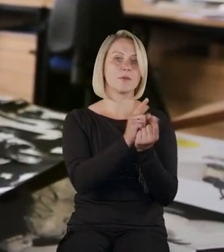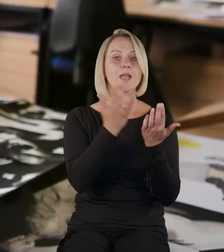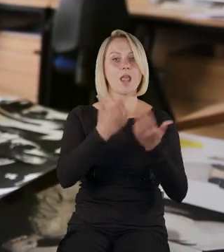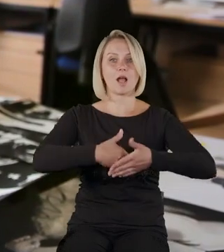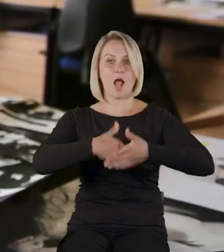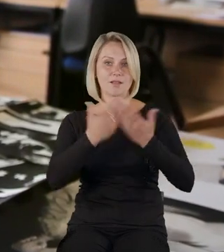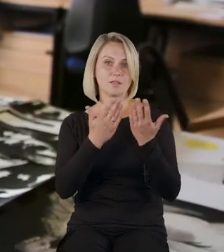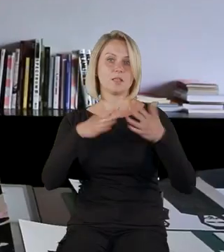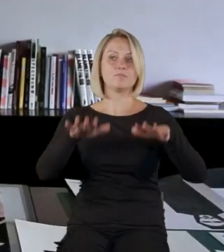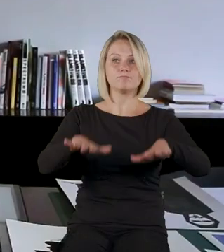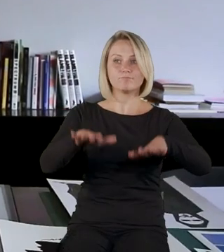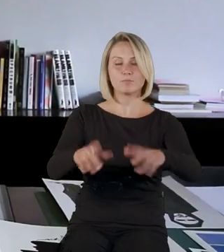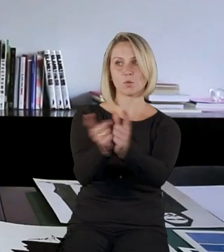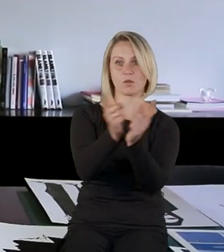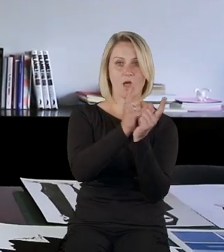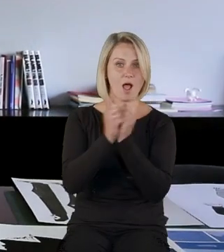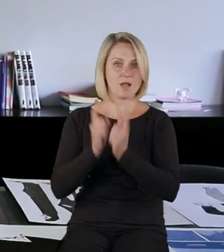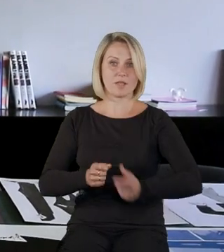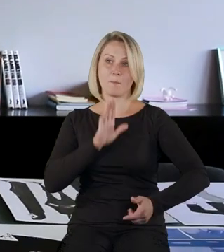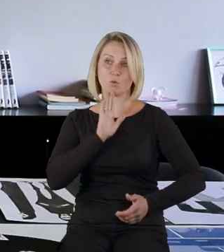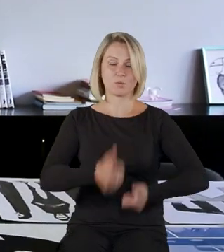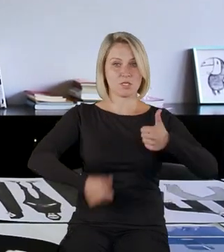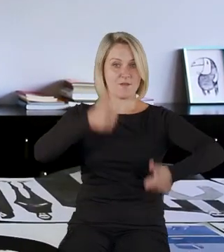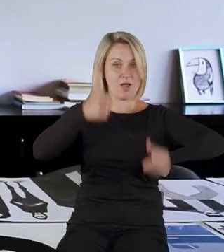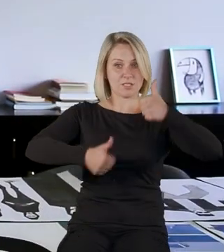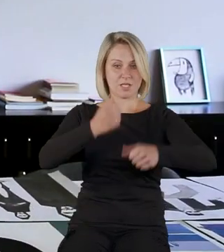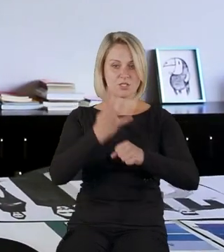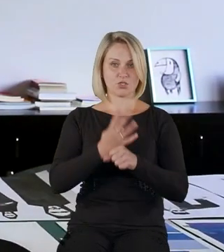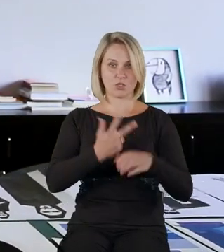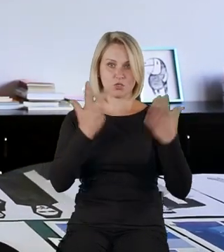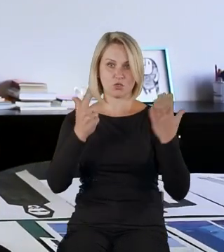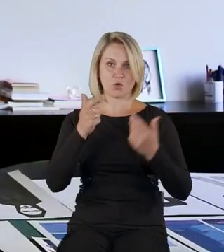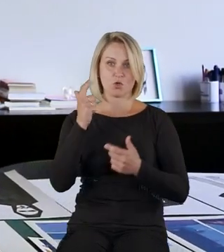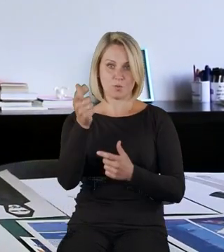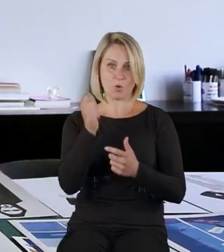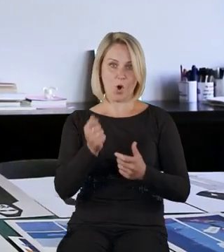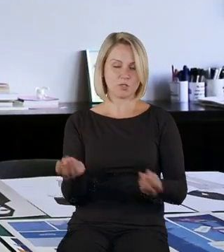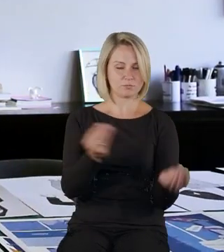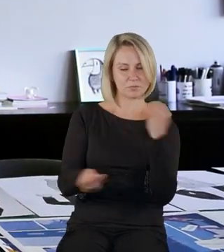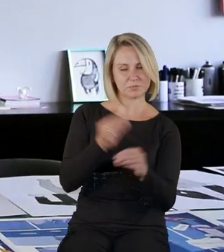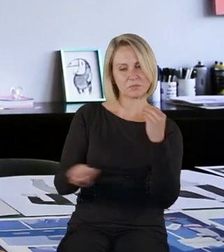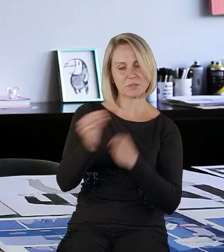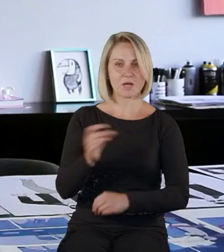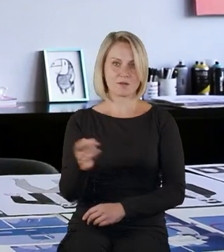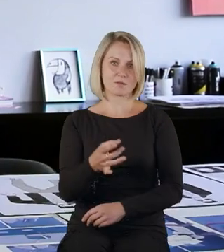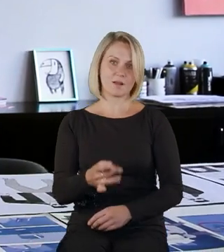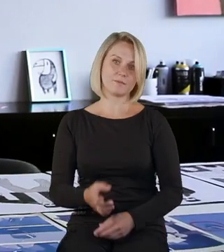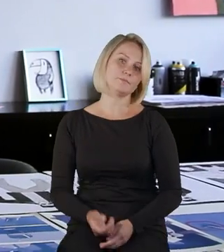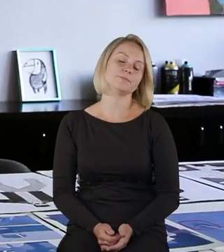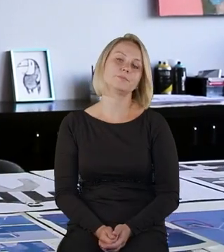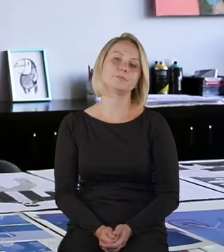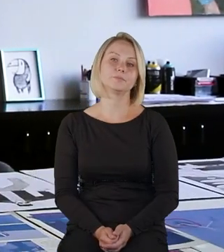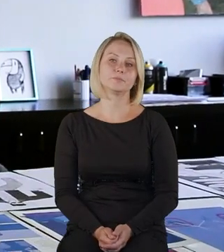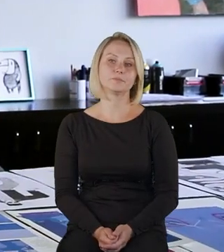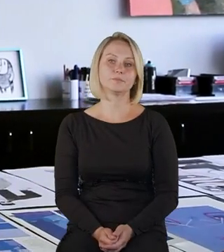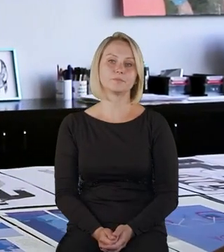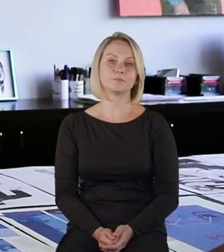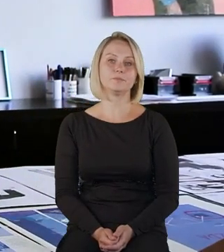kilkudniowych meetingach i w ramach rywalizacji w ciągu 48 godzin tworzą gry niezależne.